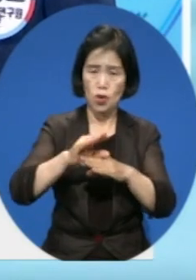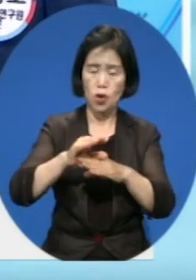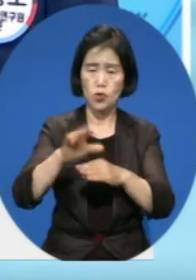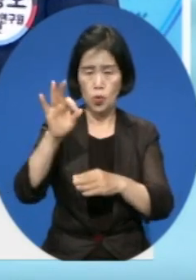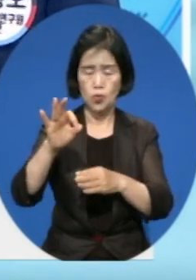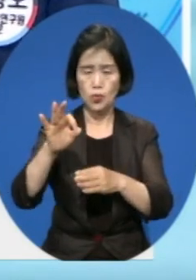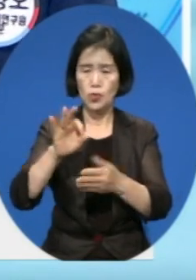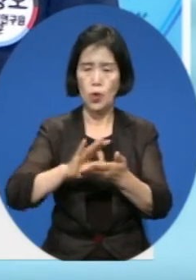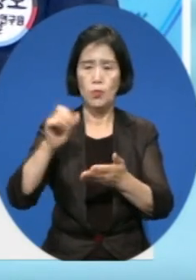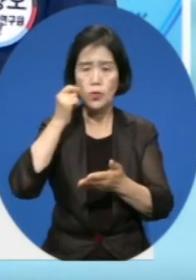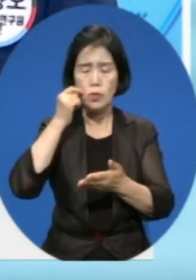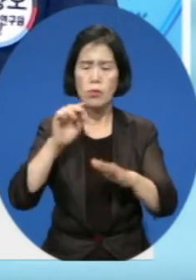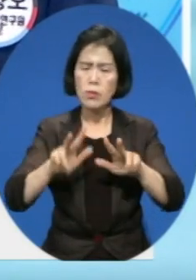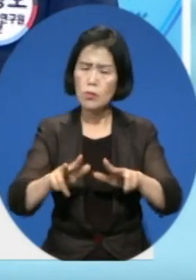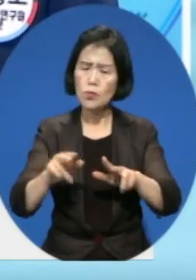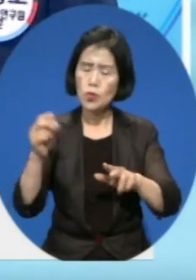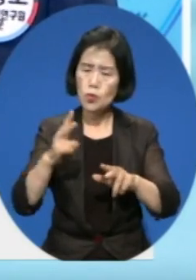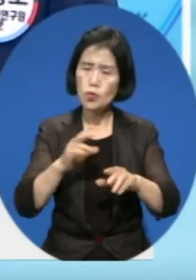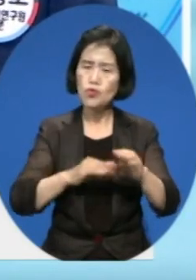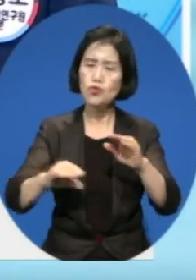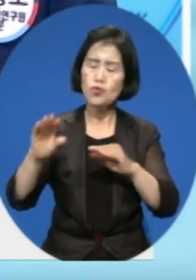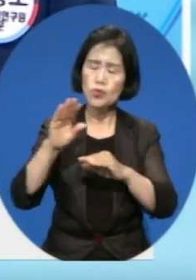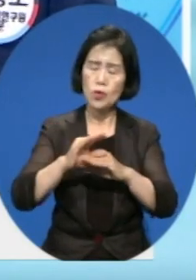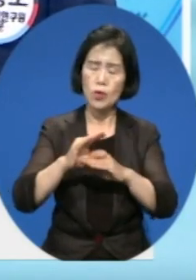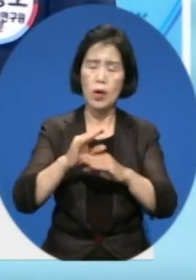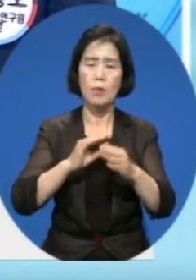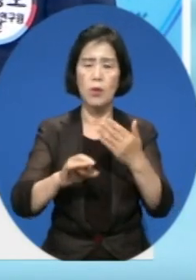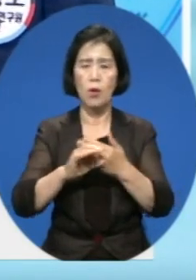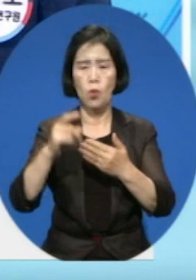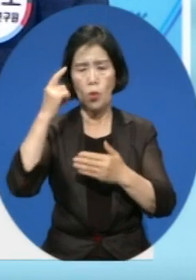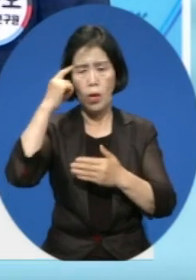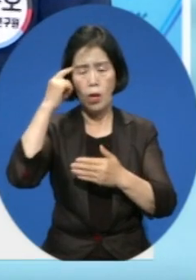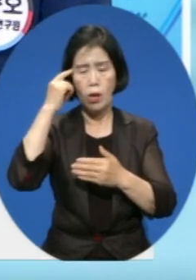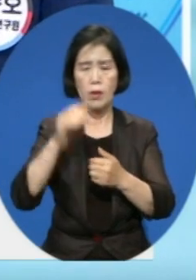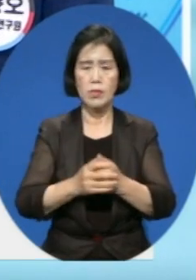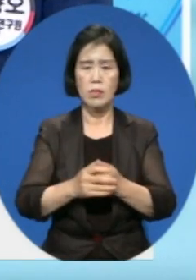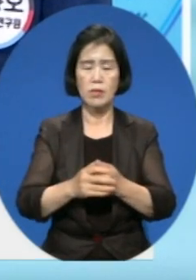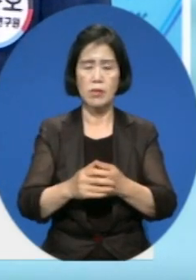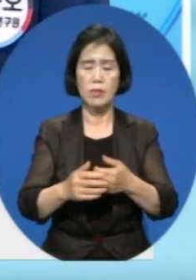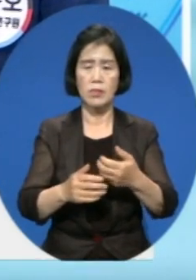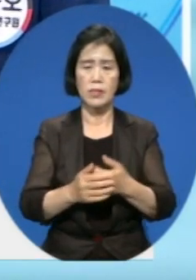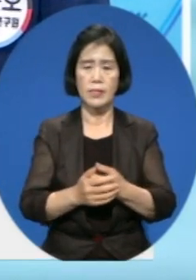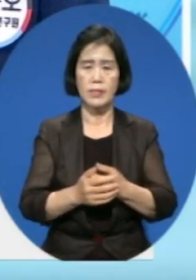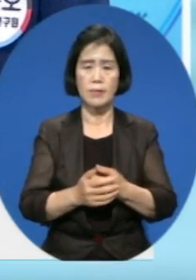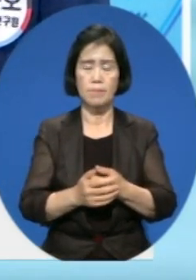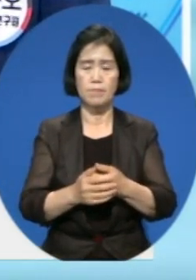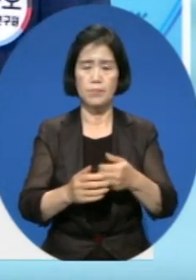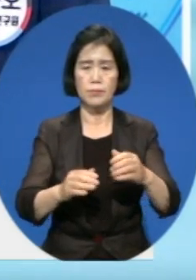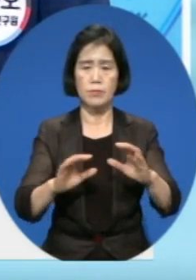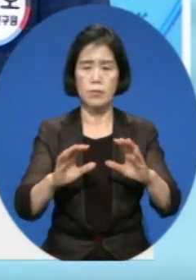근데 지금 또 이거 이렇게 한다는 부분들이 과연 왜 이런 것들을 하느냐? 89개 사 저기 사업이